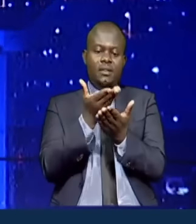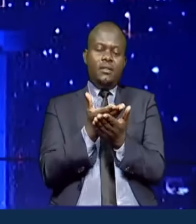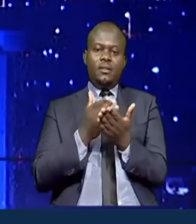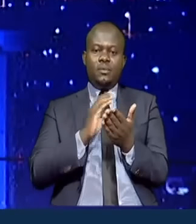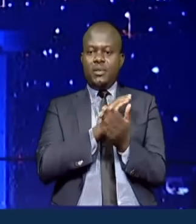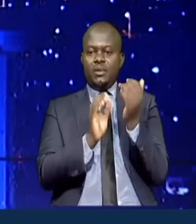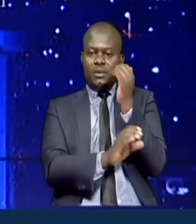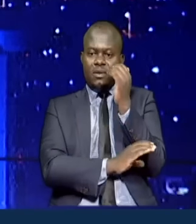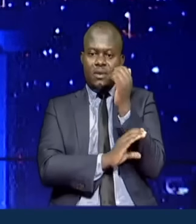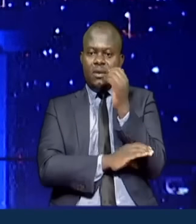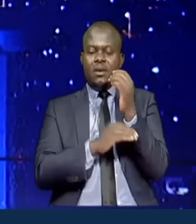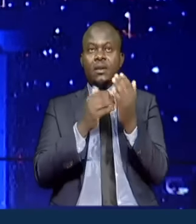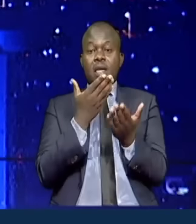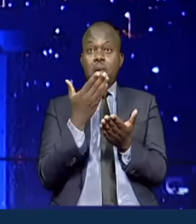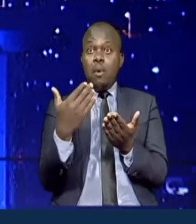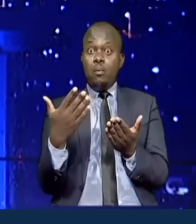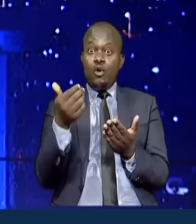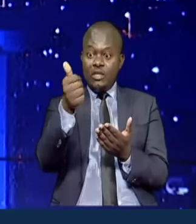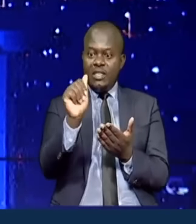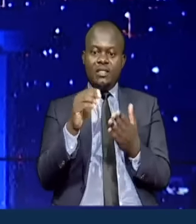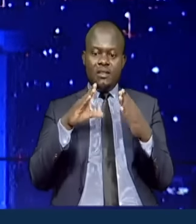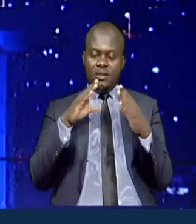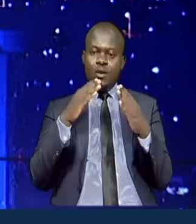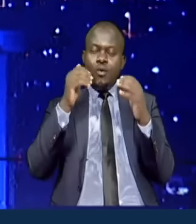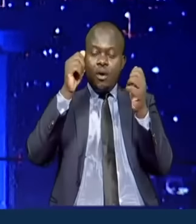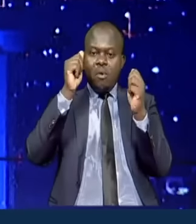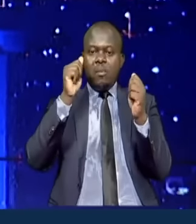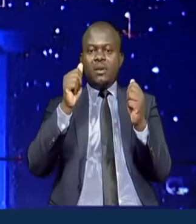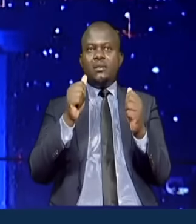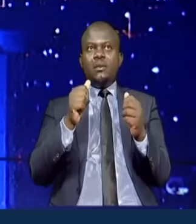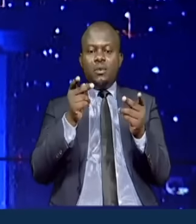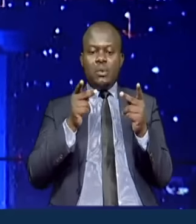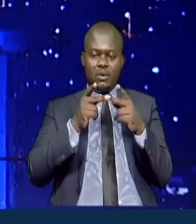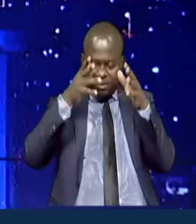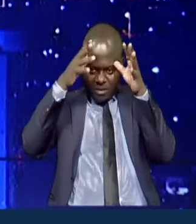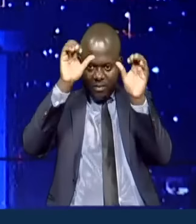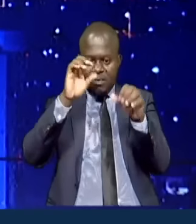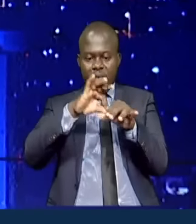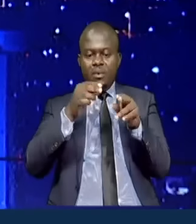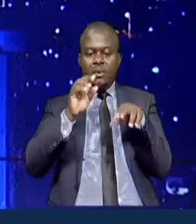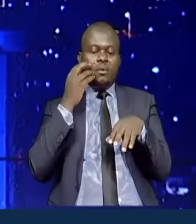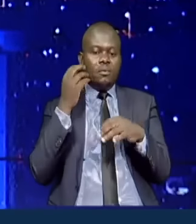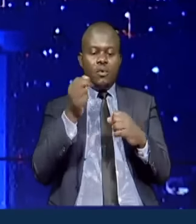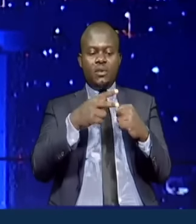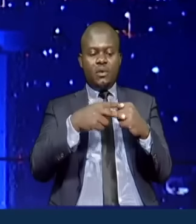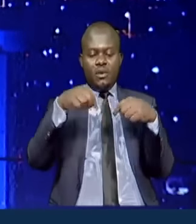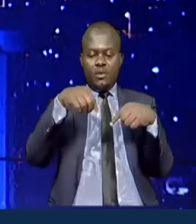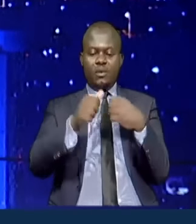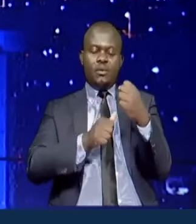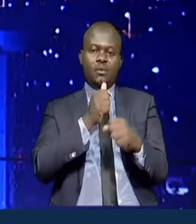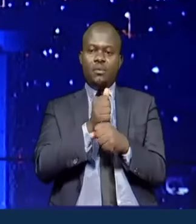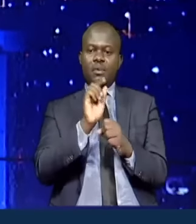y'Igihugu y'Amatora kandidatire ye ku mwanya w'umukuru w'Igihugu mu matora azaba mu kwezi kwa karindwi uyu mwaka. Ariko